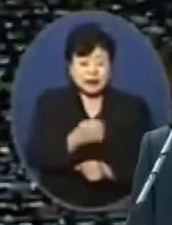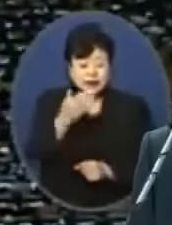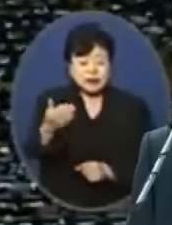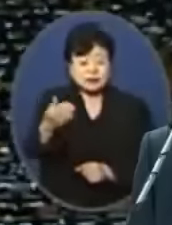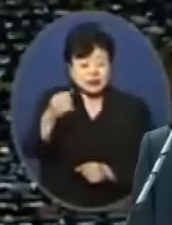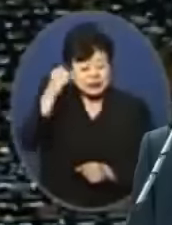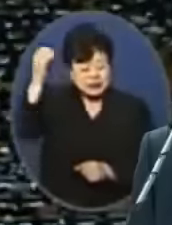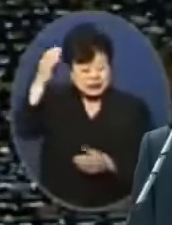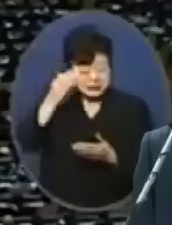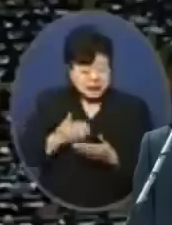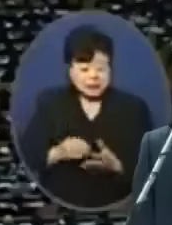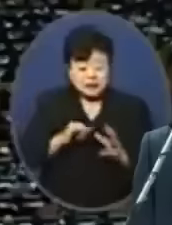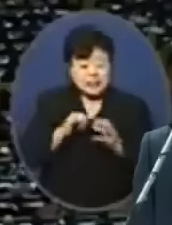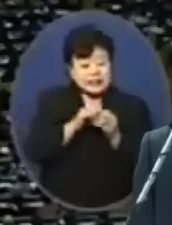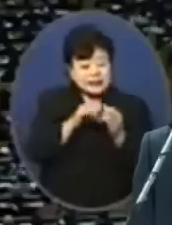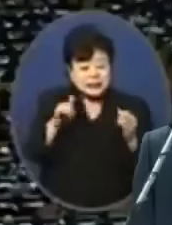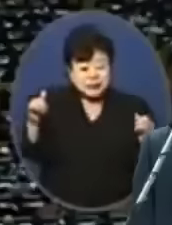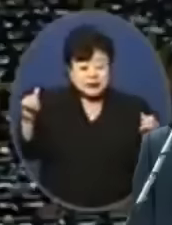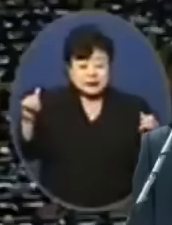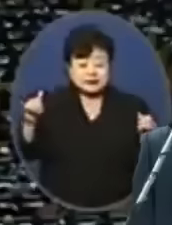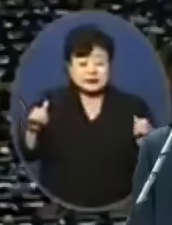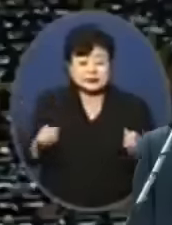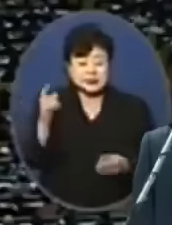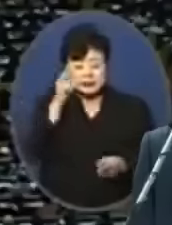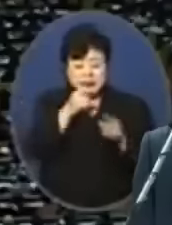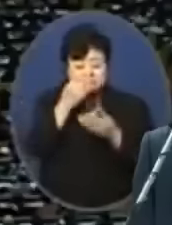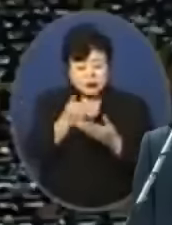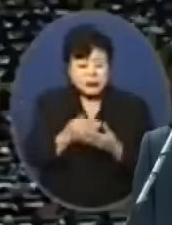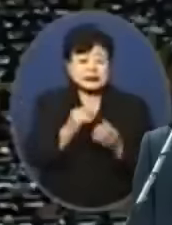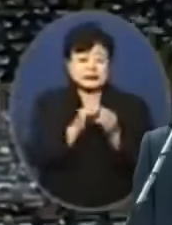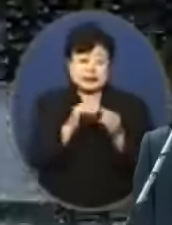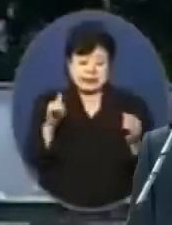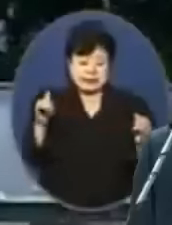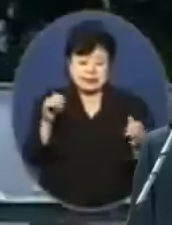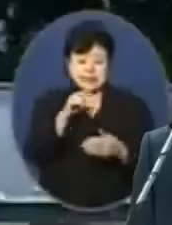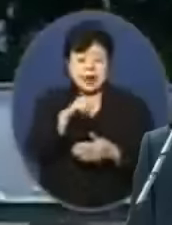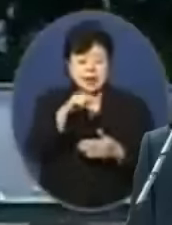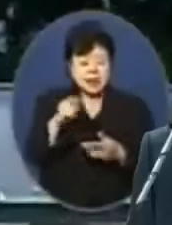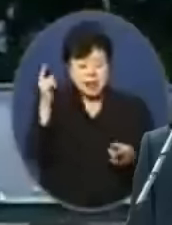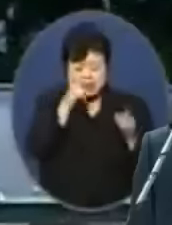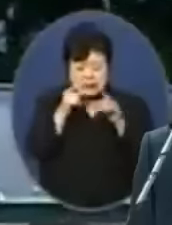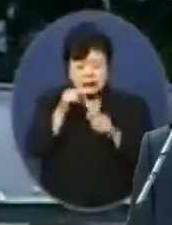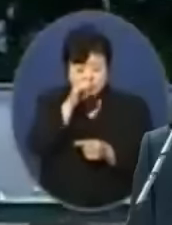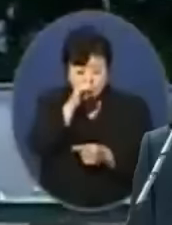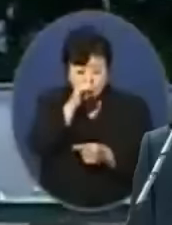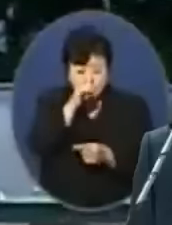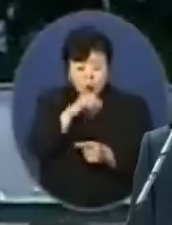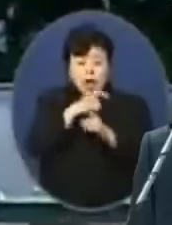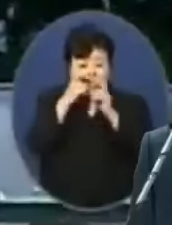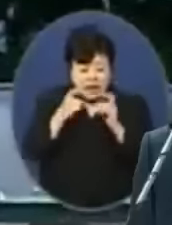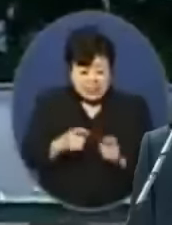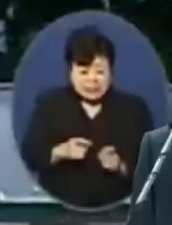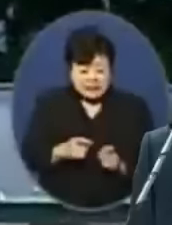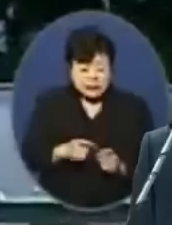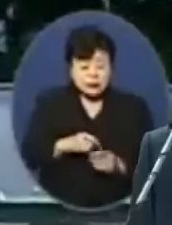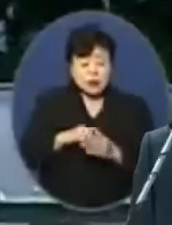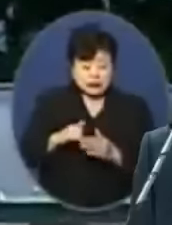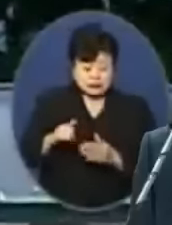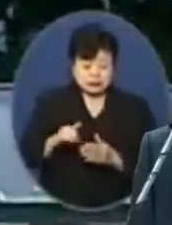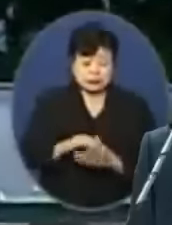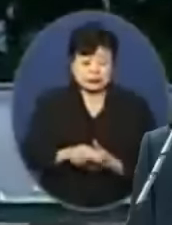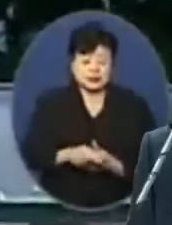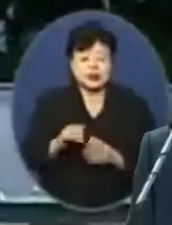여러분께서 잊지 마십시오. 이 세상 사람들은 상처 입은 사람들입니다. 마음속으로 상처 입었고 개인적으로